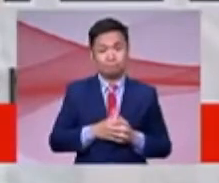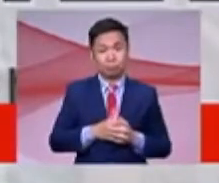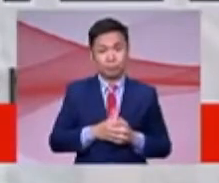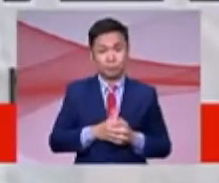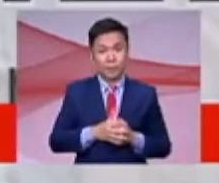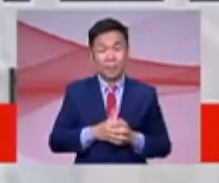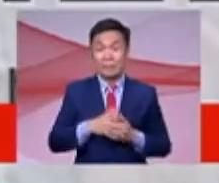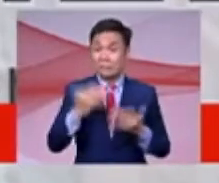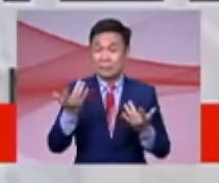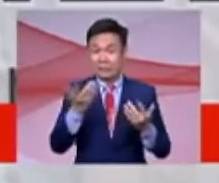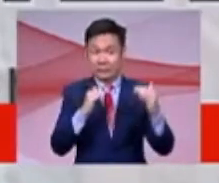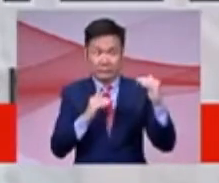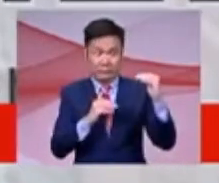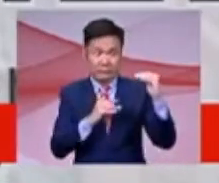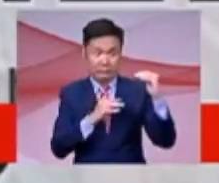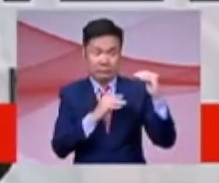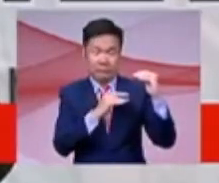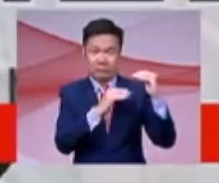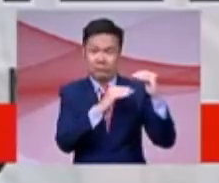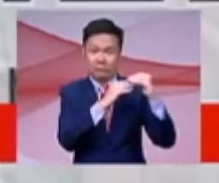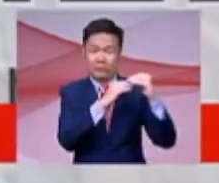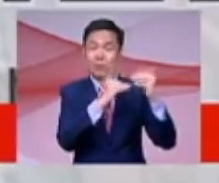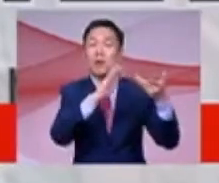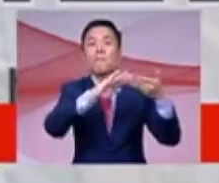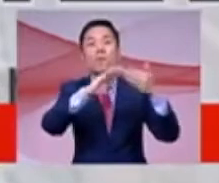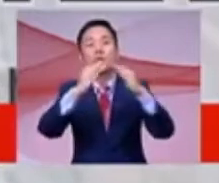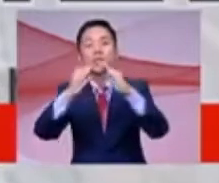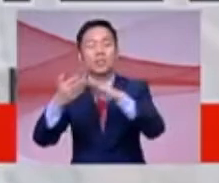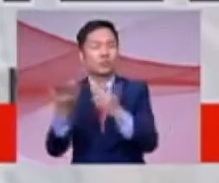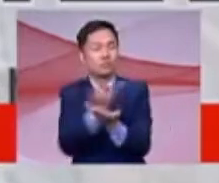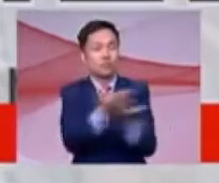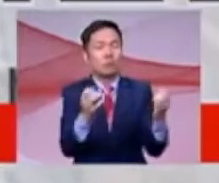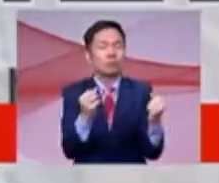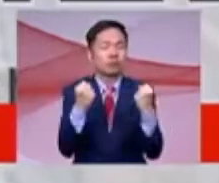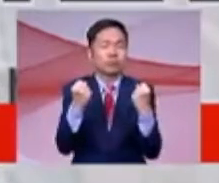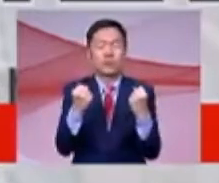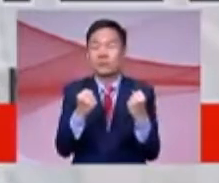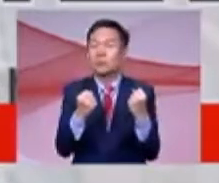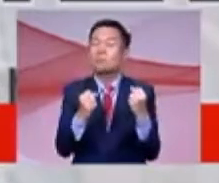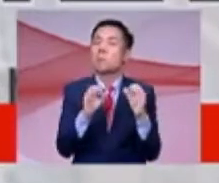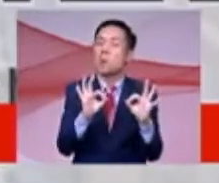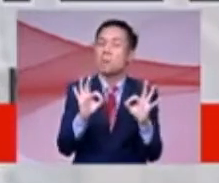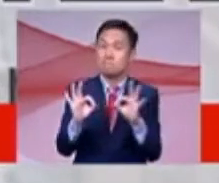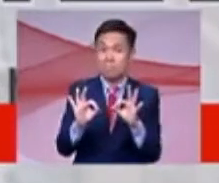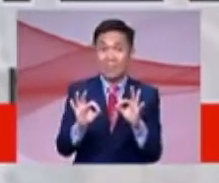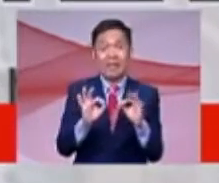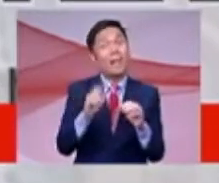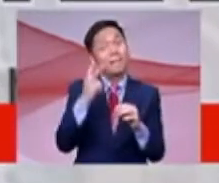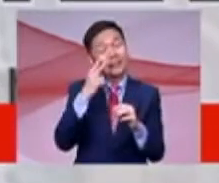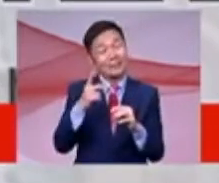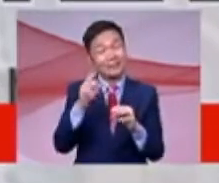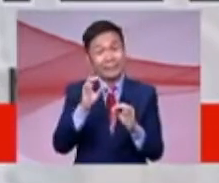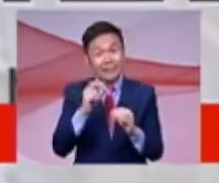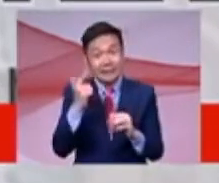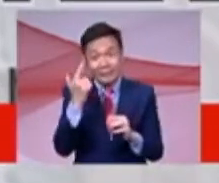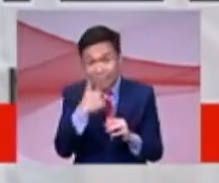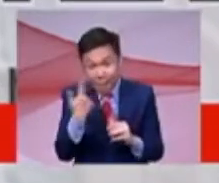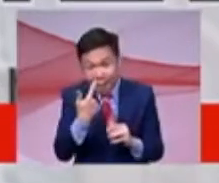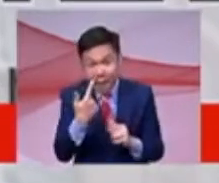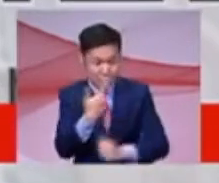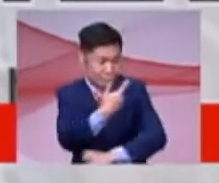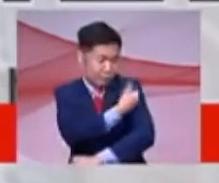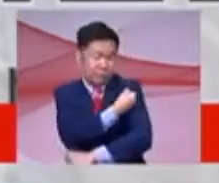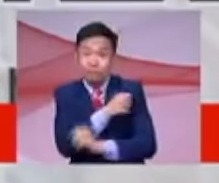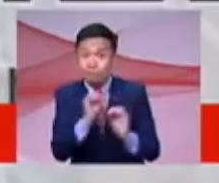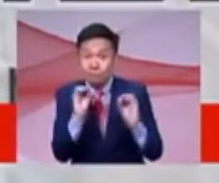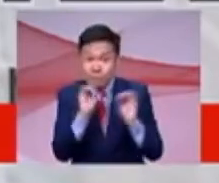kita dah capai herd immunity, boleh kita pastikan mereka yang tak divaksinasi itu,